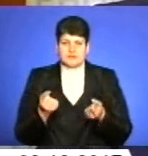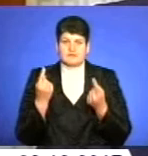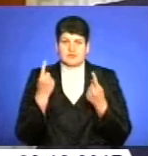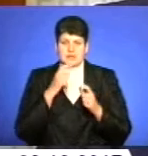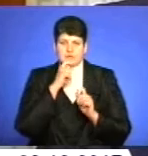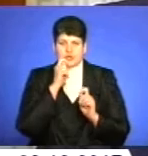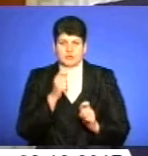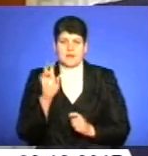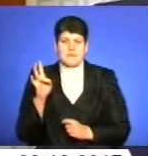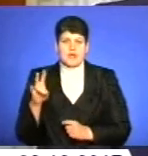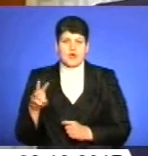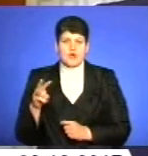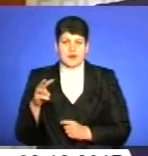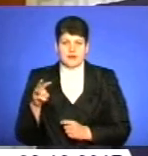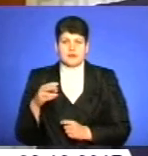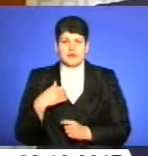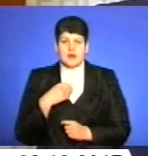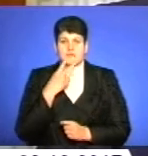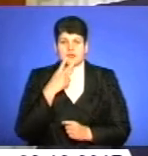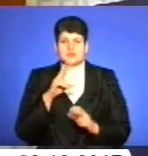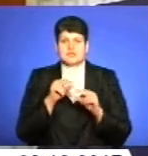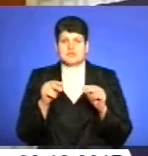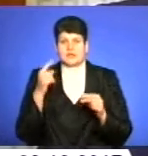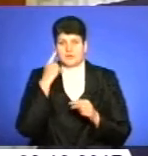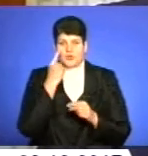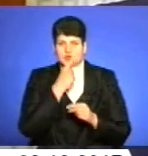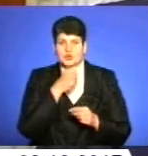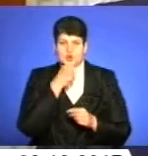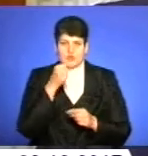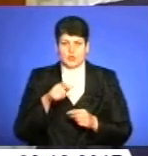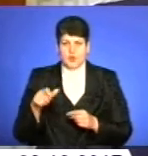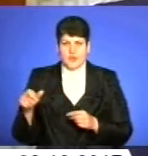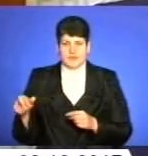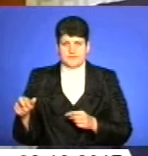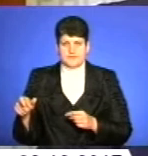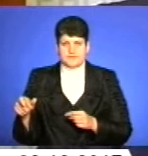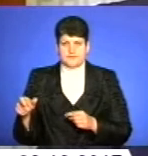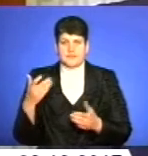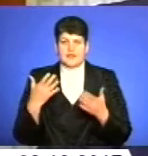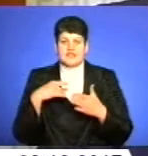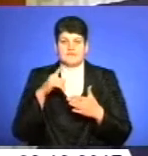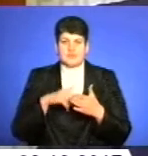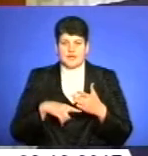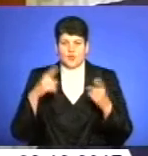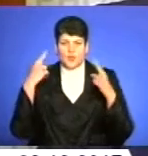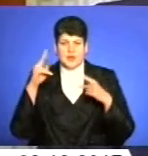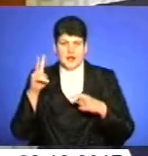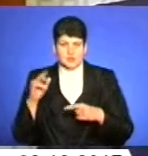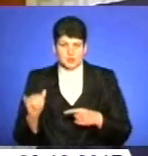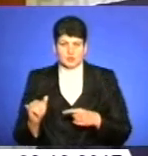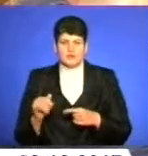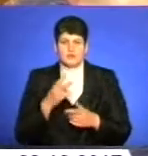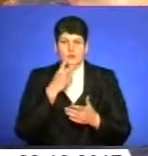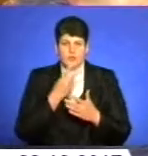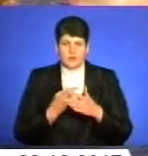подарунки на Миколая. Я бачив щасливі очі дорослих людей, які вірять в казку, і вони побачили